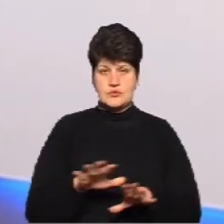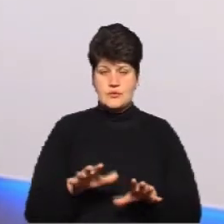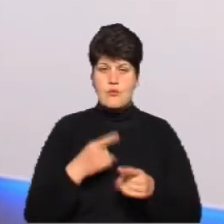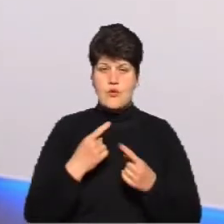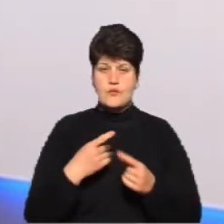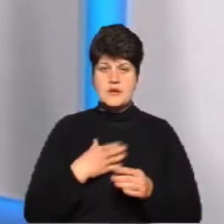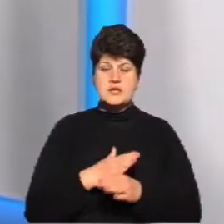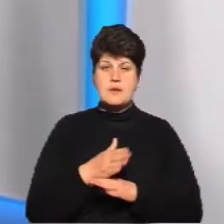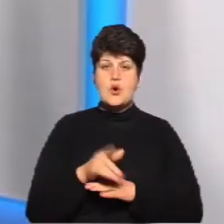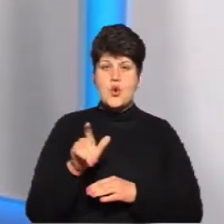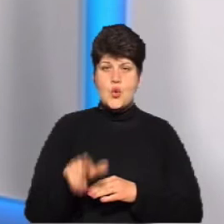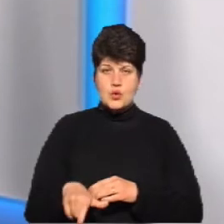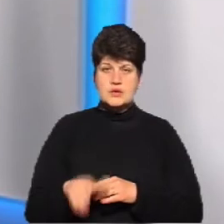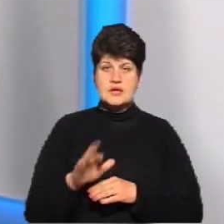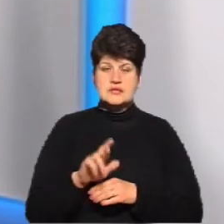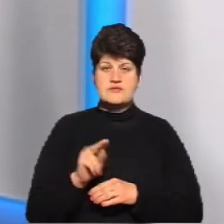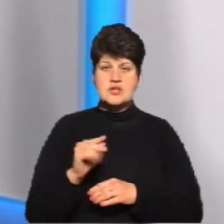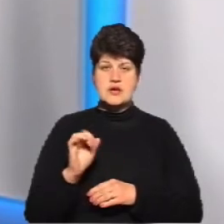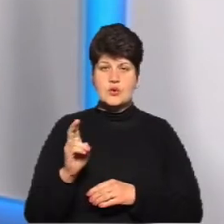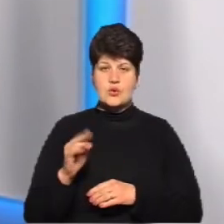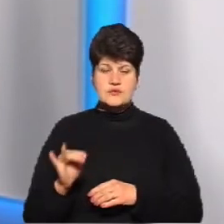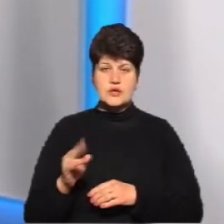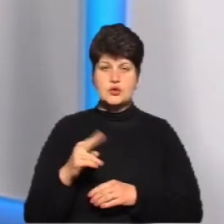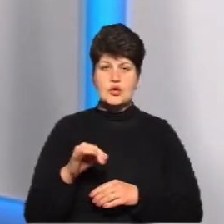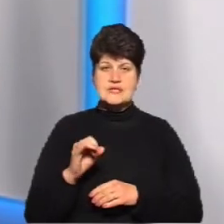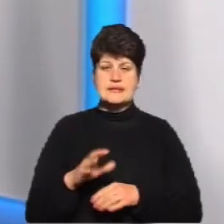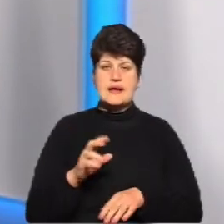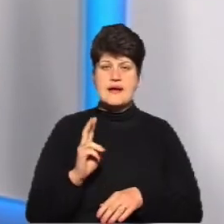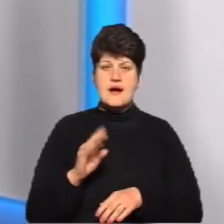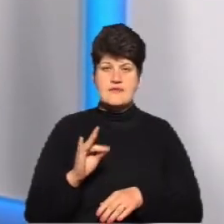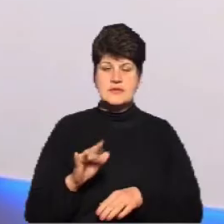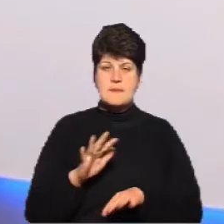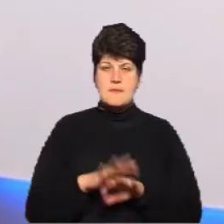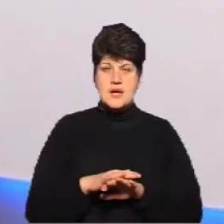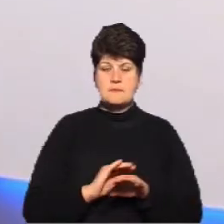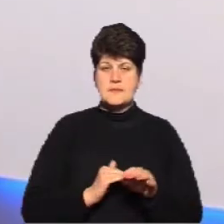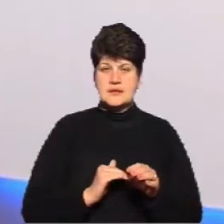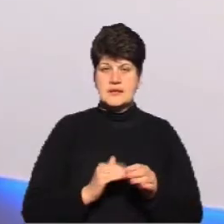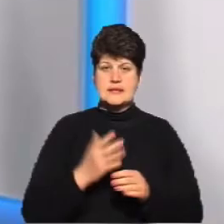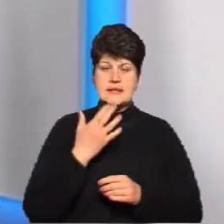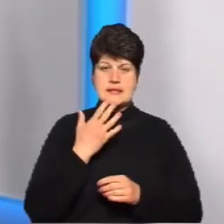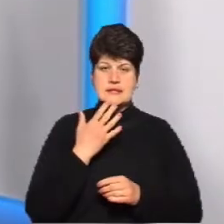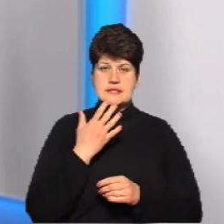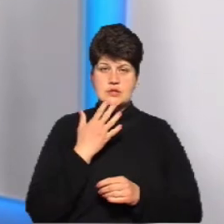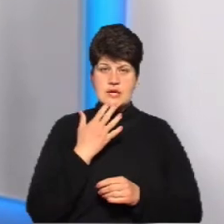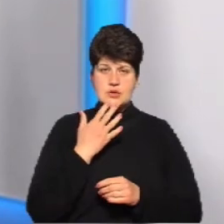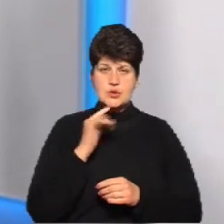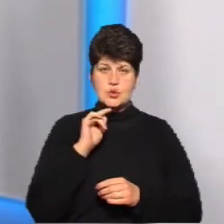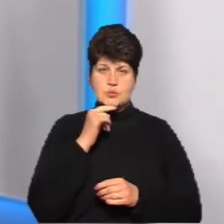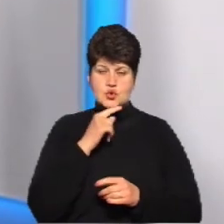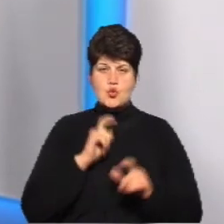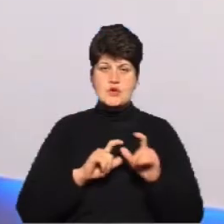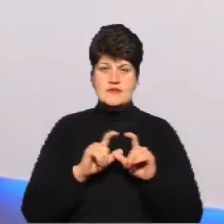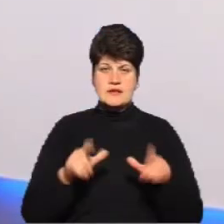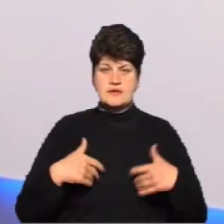Ярослав Чайковський, доцент кафедри банківського бізнесу Західноукраїнського національного університету. У нас в гостях. Я вас вітаю.